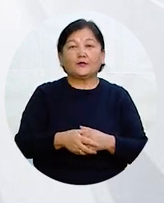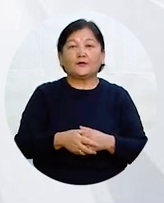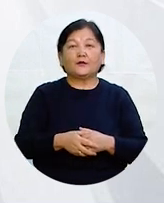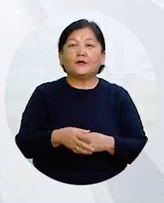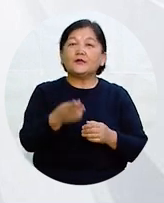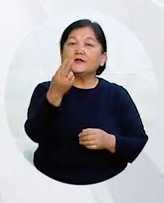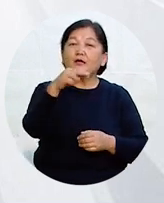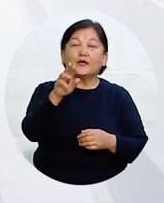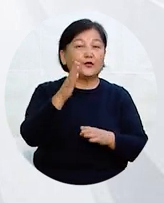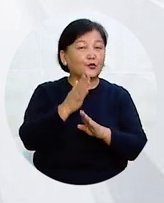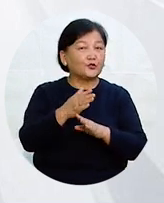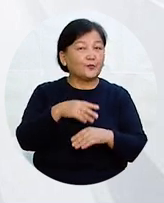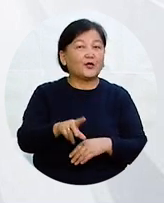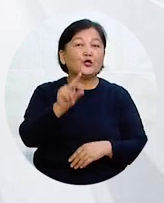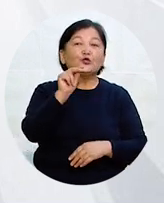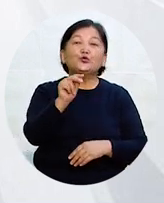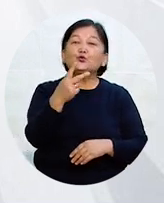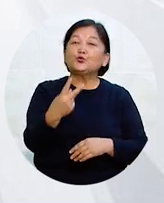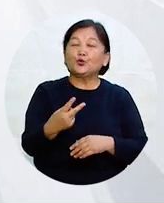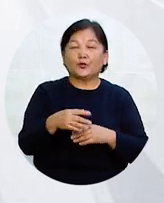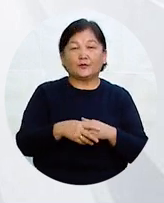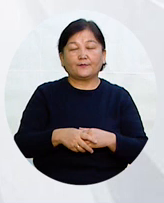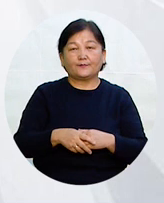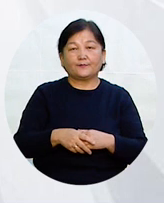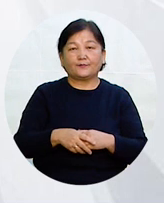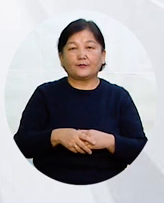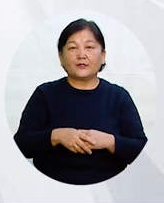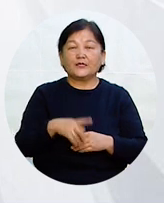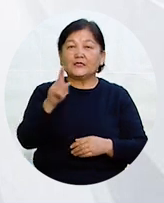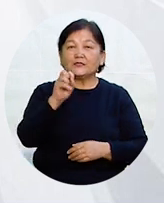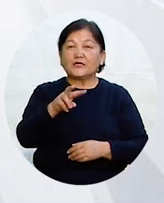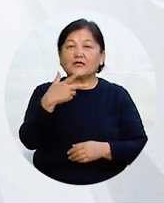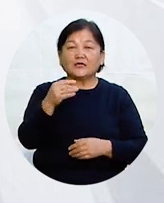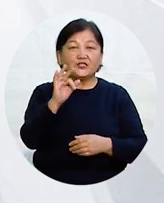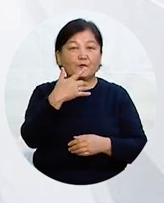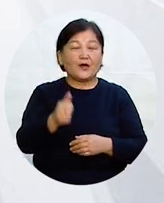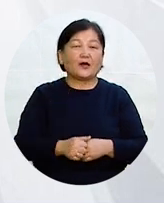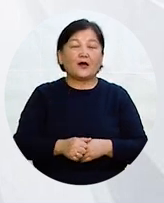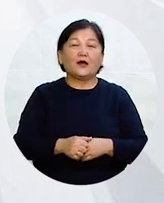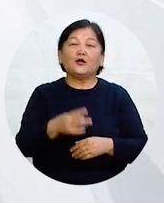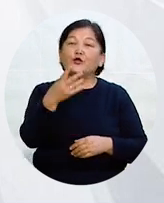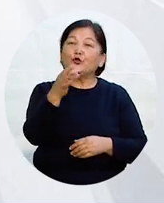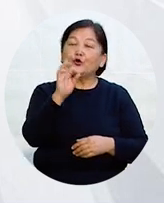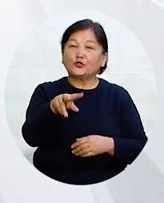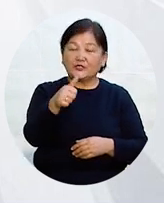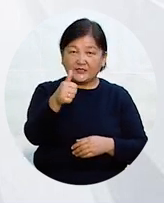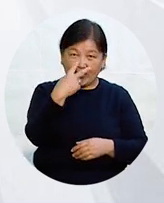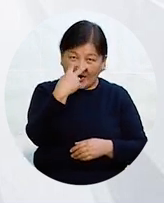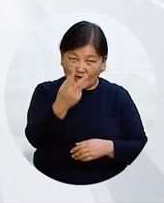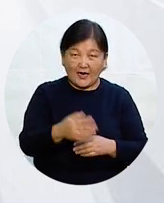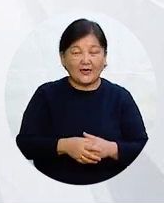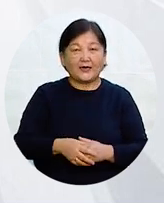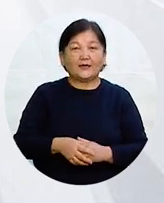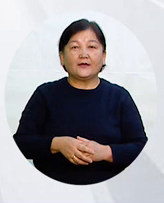дээсгэр төгссөн байна. Чүү нөхцөл залгсан байна. За, тэгэхээр залгаж байгаа нөхцөлийн эхний үсгүүдийг сайн анхаарат